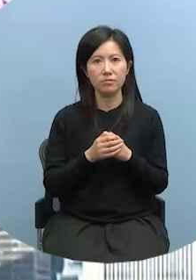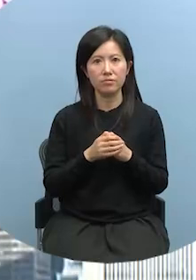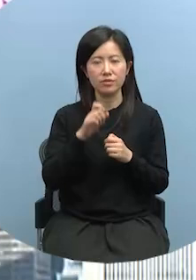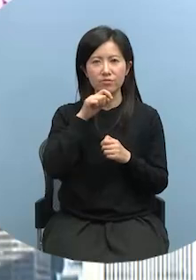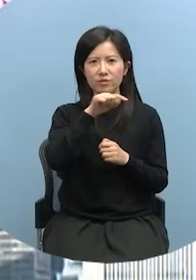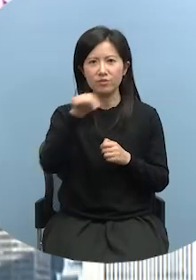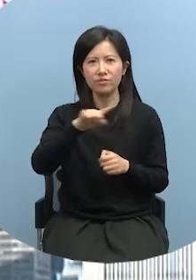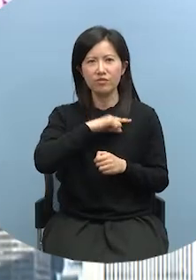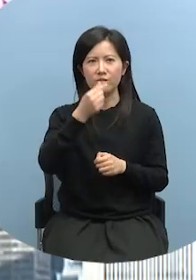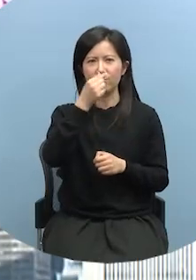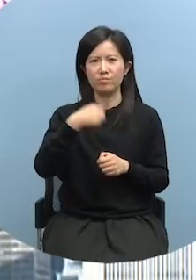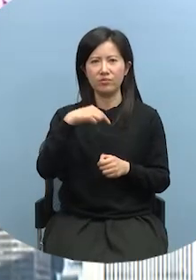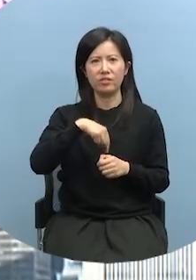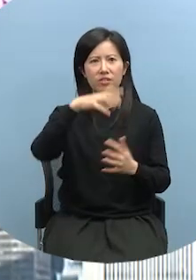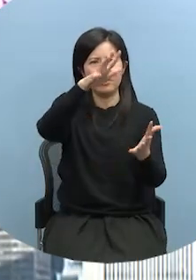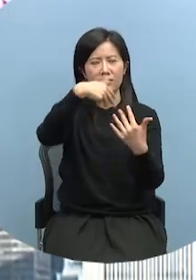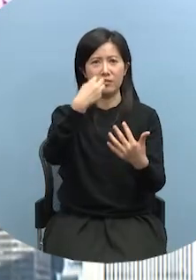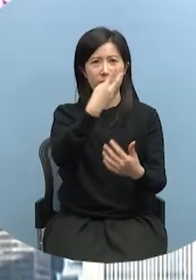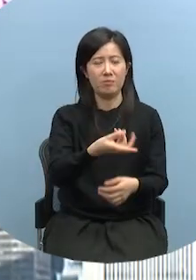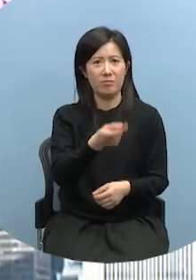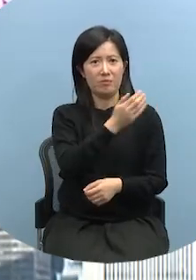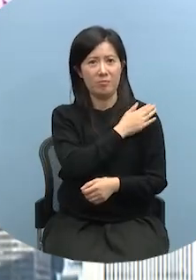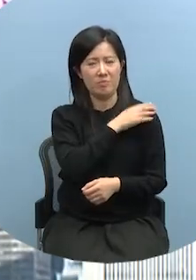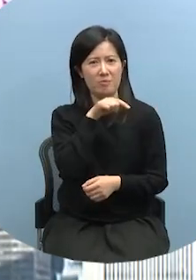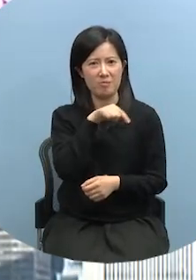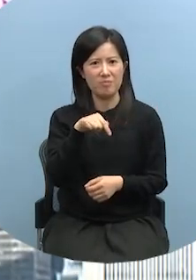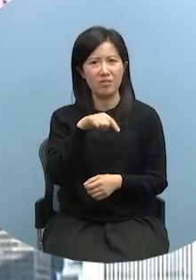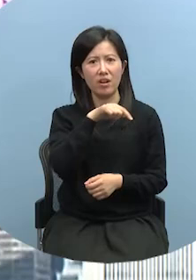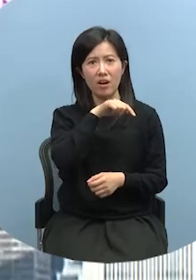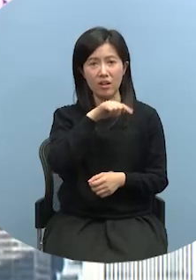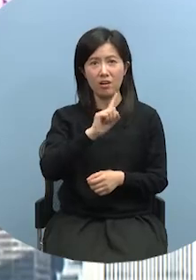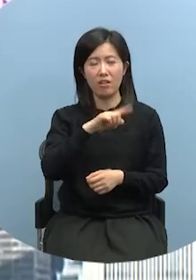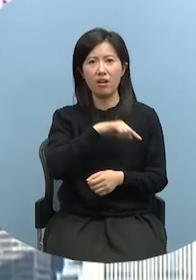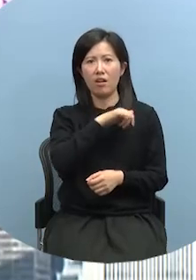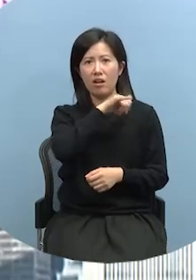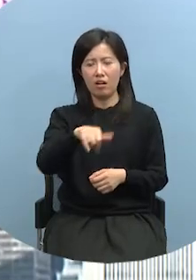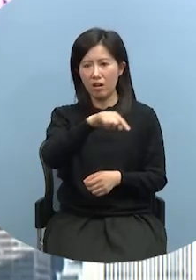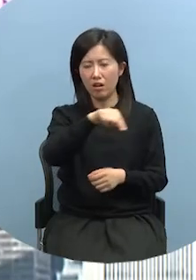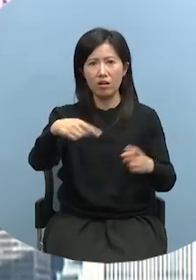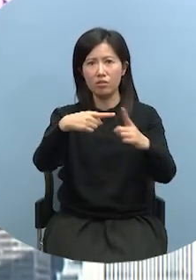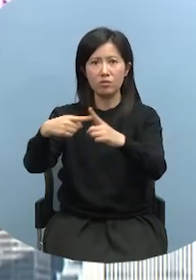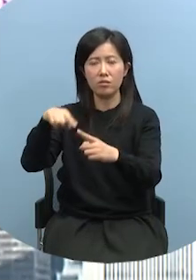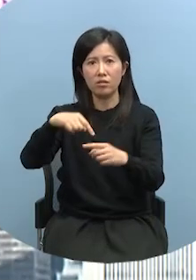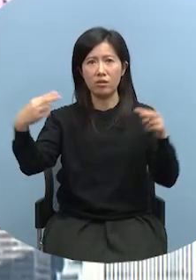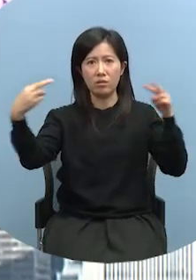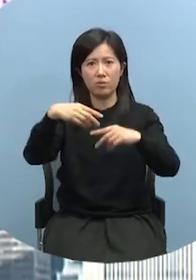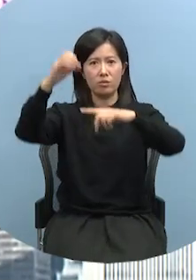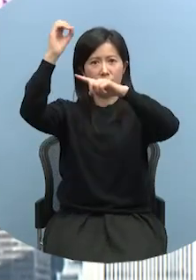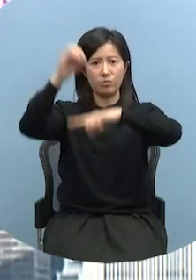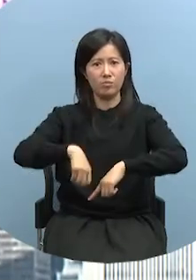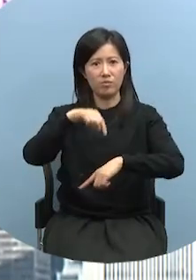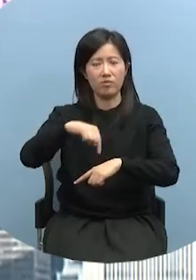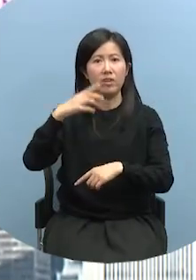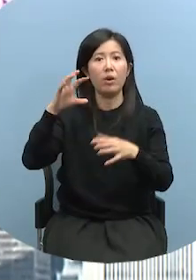有一啲所謂自稱叫做探監司嘅人，呢啲人咧向佢哋一啲多次素未謀面嘅黑暴